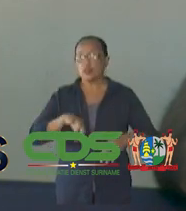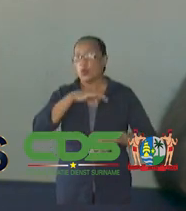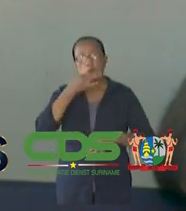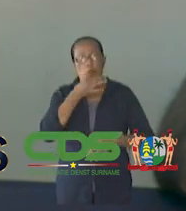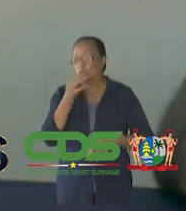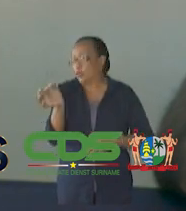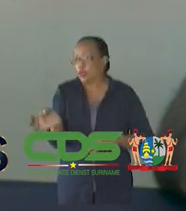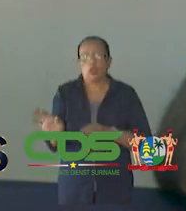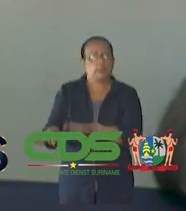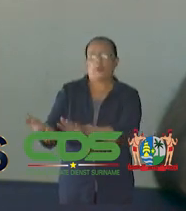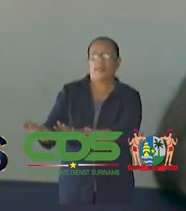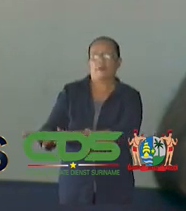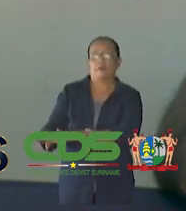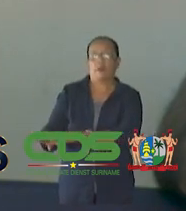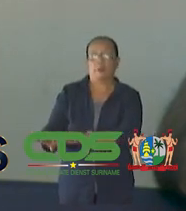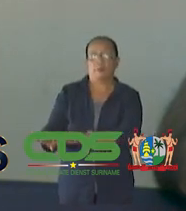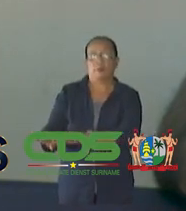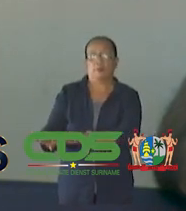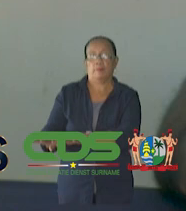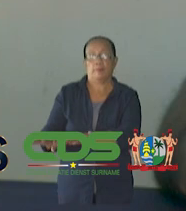blijven.